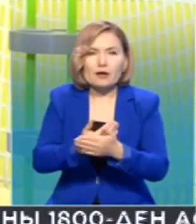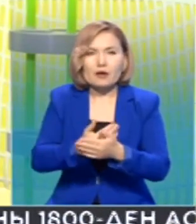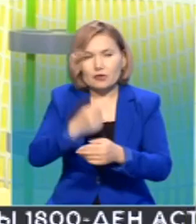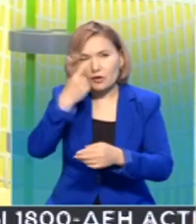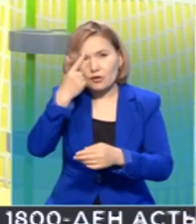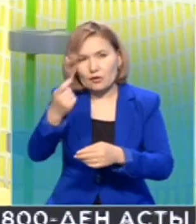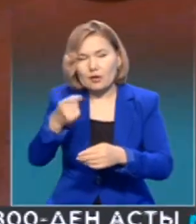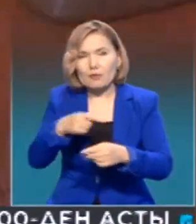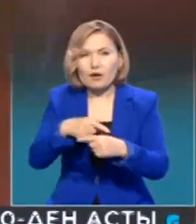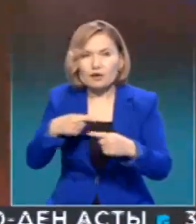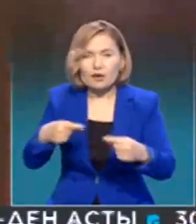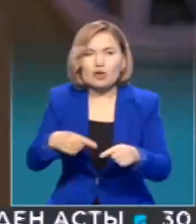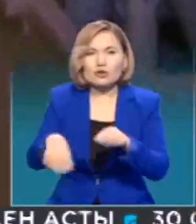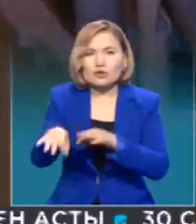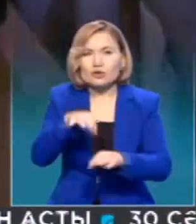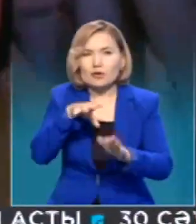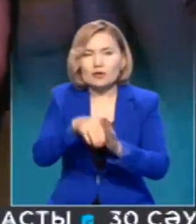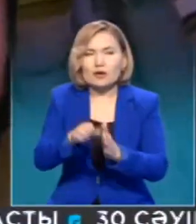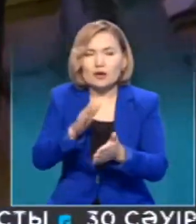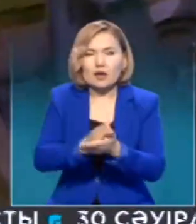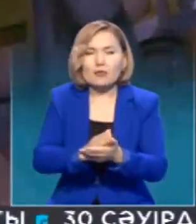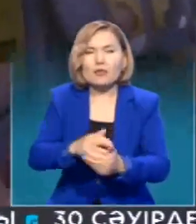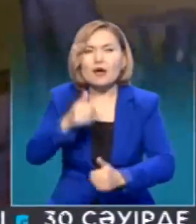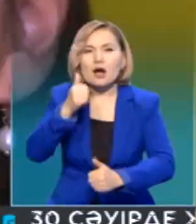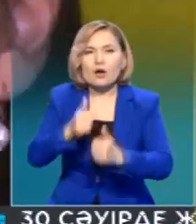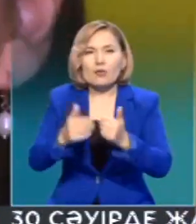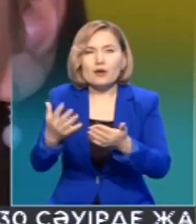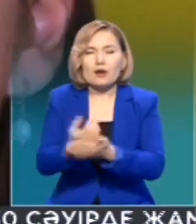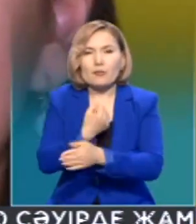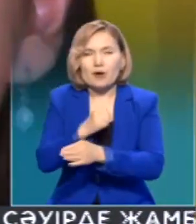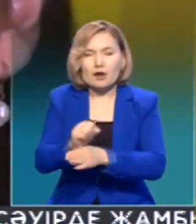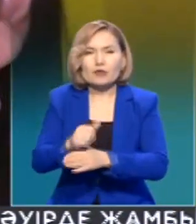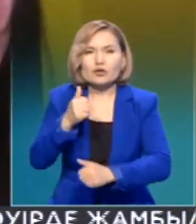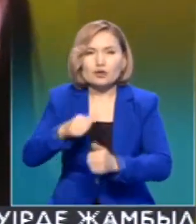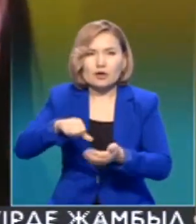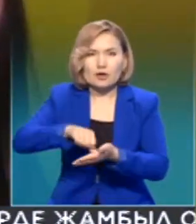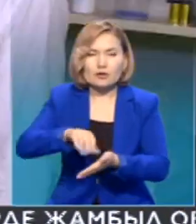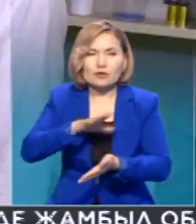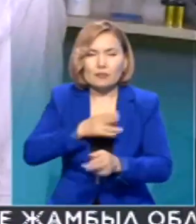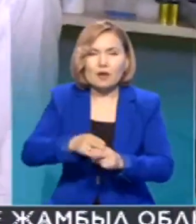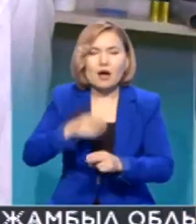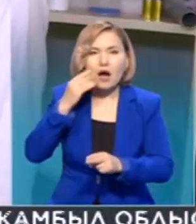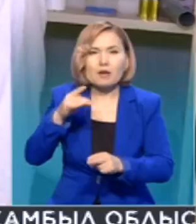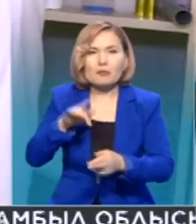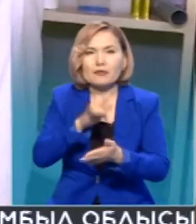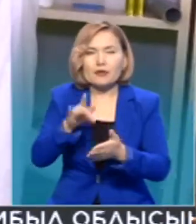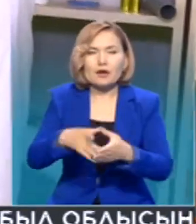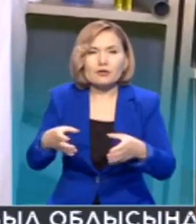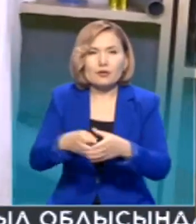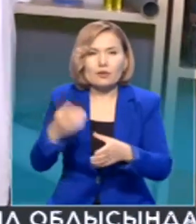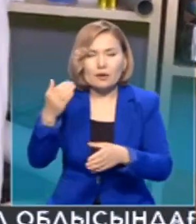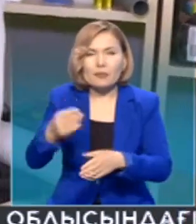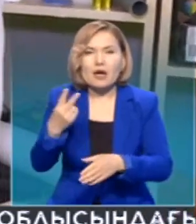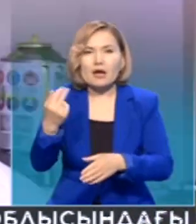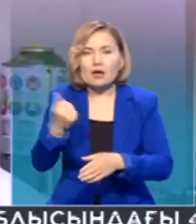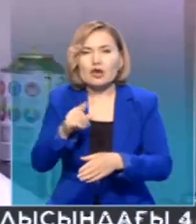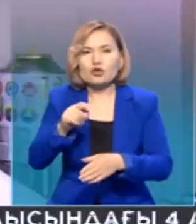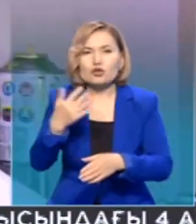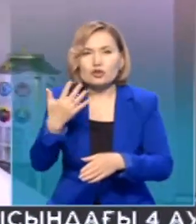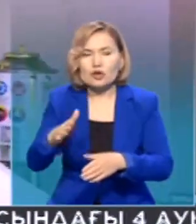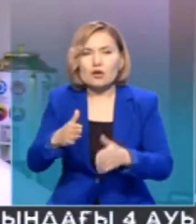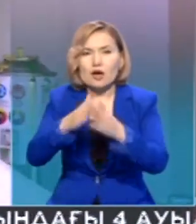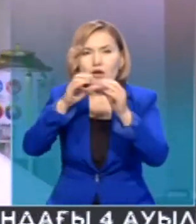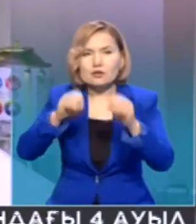жобада қарастырдық. Қос жеңімпаз Байқоңыр ғарыш айлағында өткен жарыста да бақ сынаған. Алматылық топ 2 апта ішінде 150 зымыран